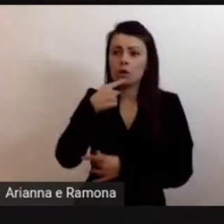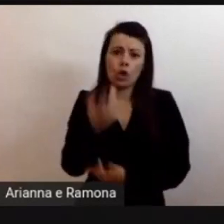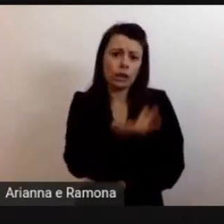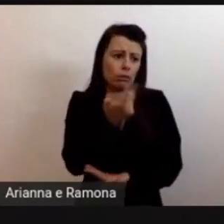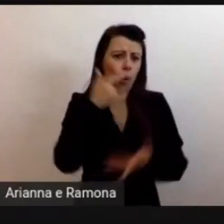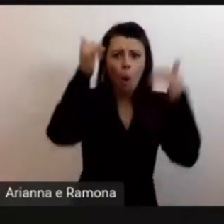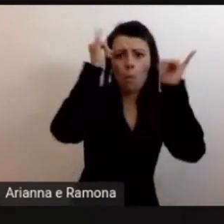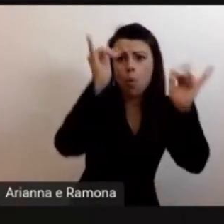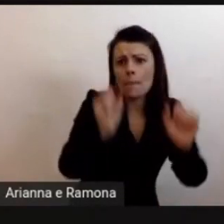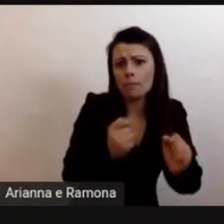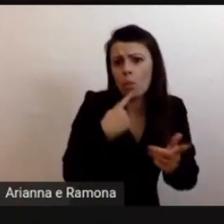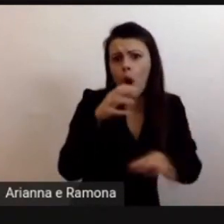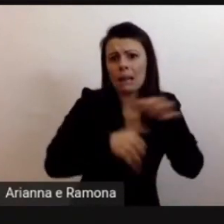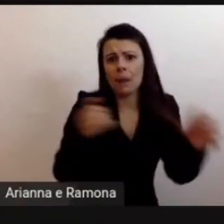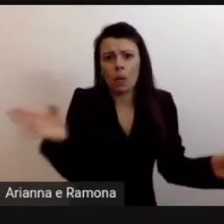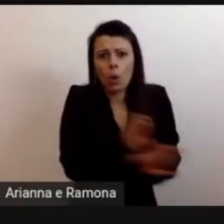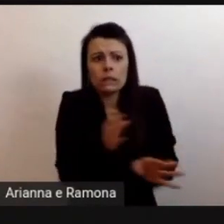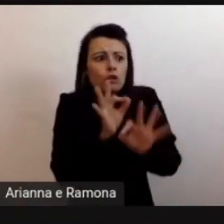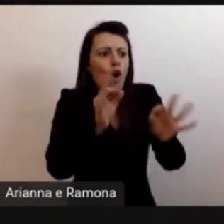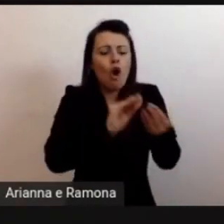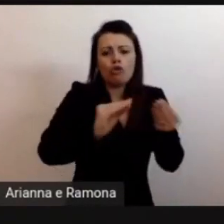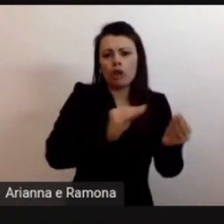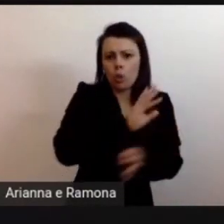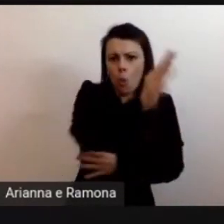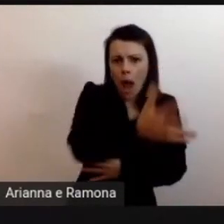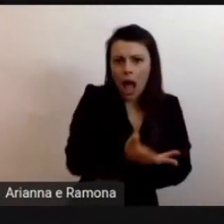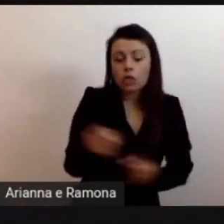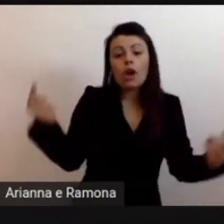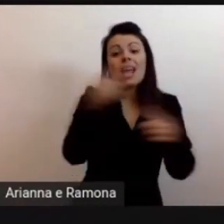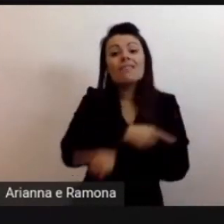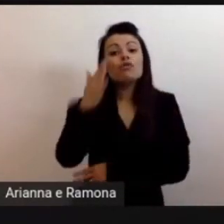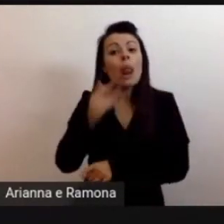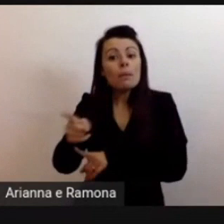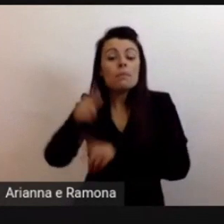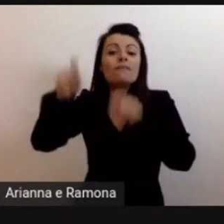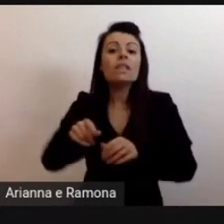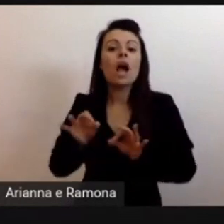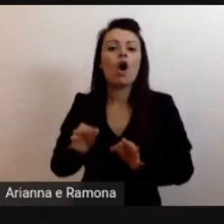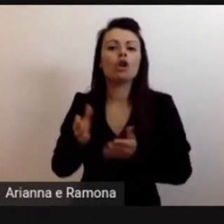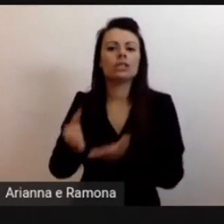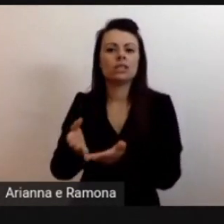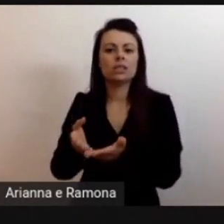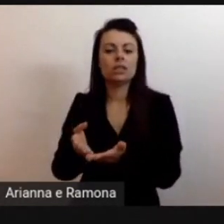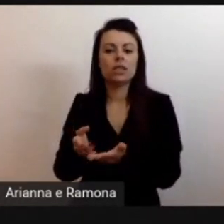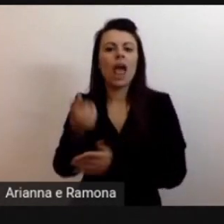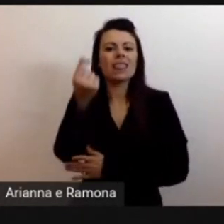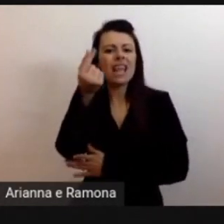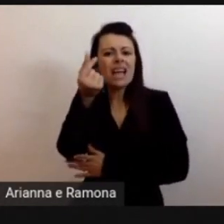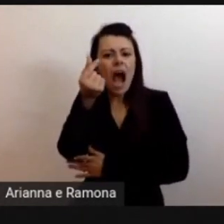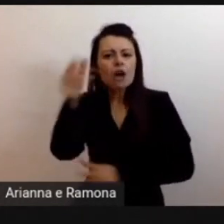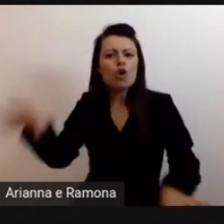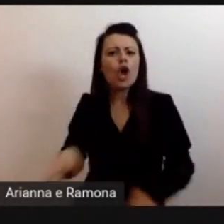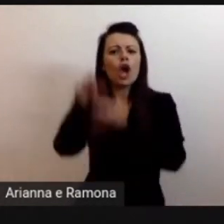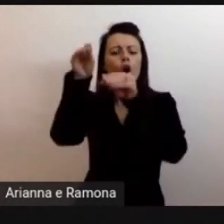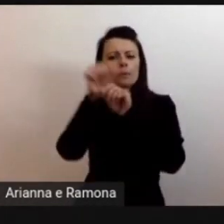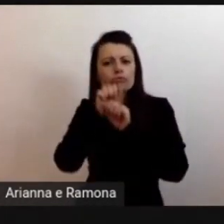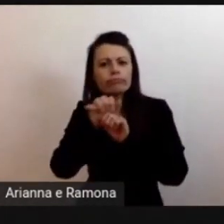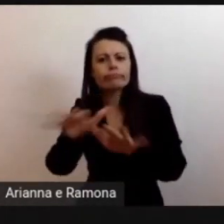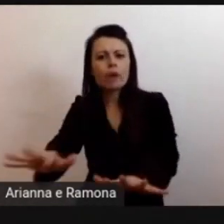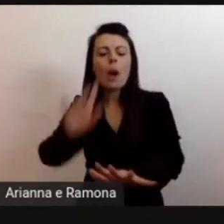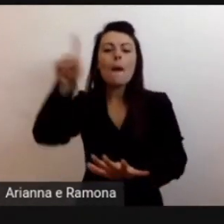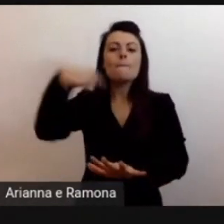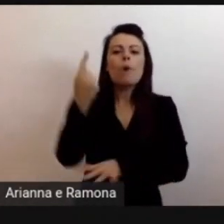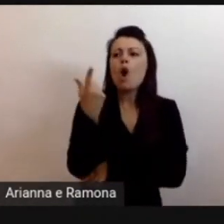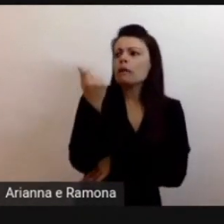tribunale se forse altra cosa invece linea comincia questa cosa del denaro quindi poi il povero della tesi